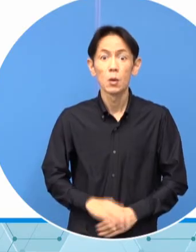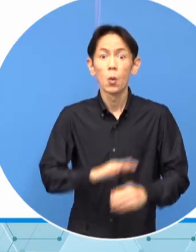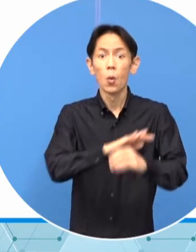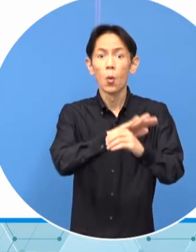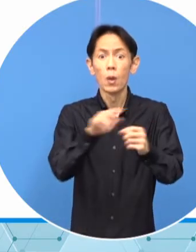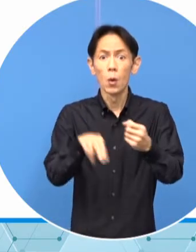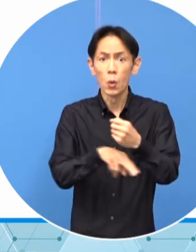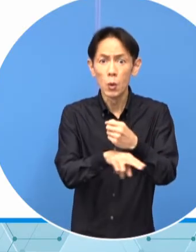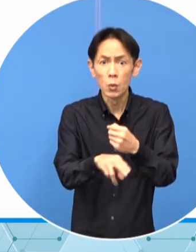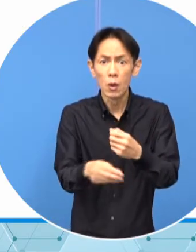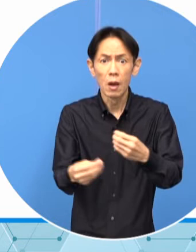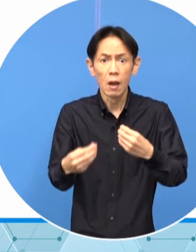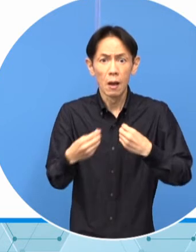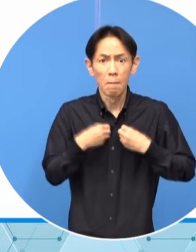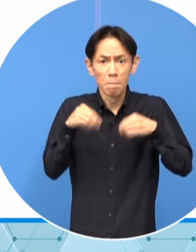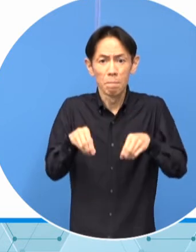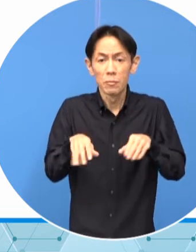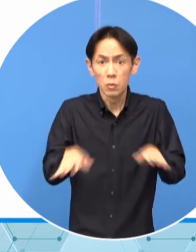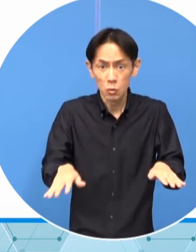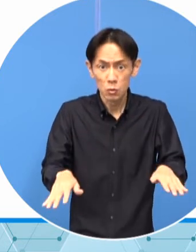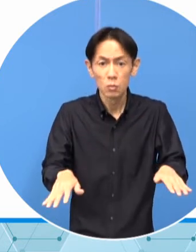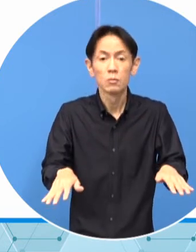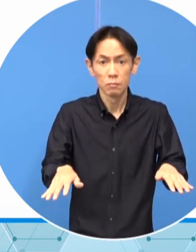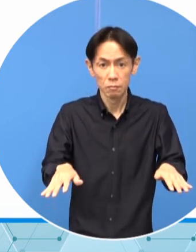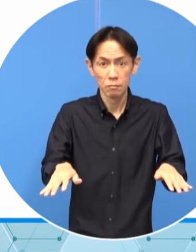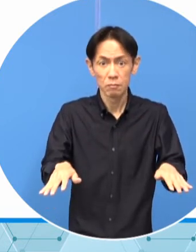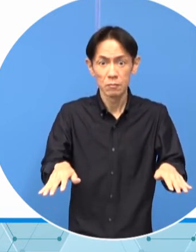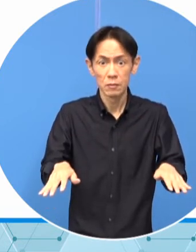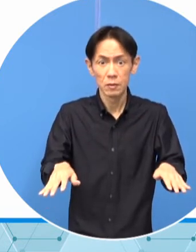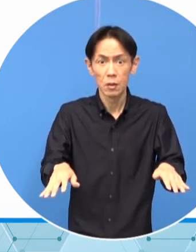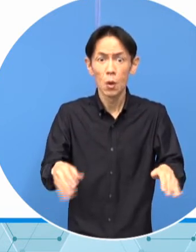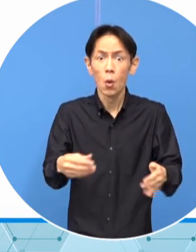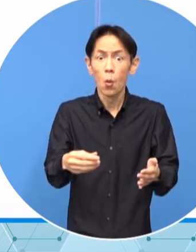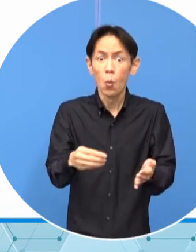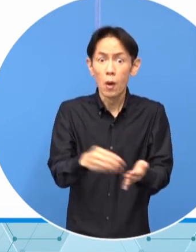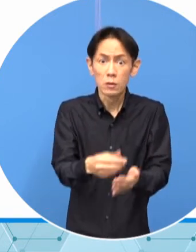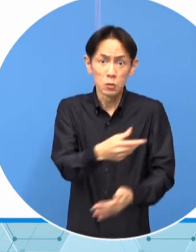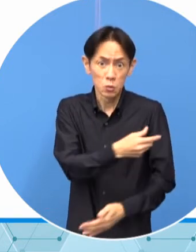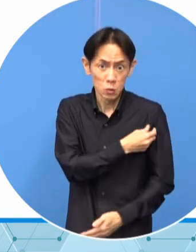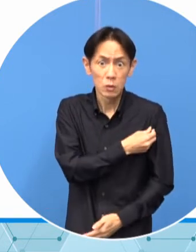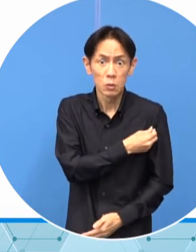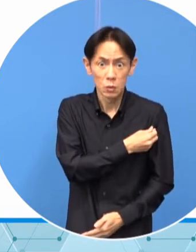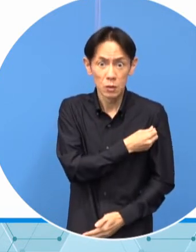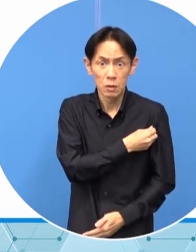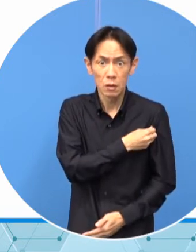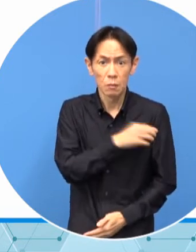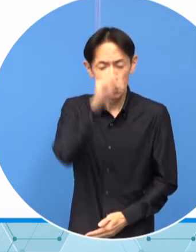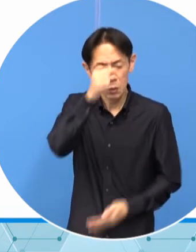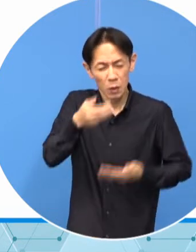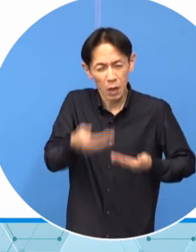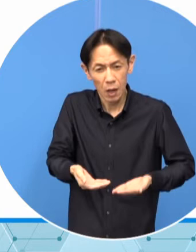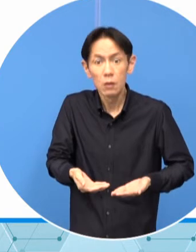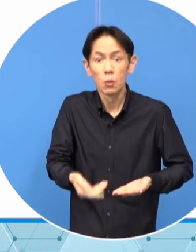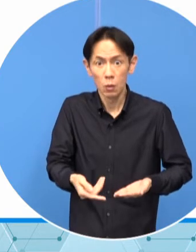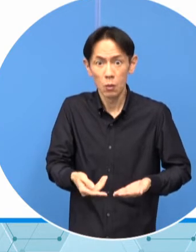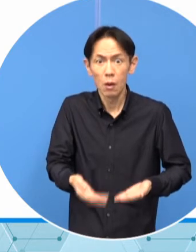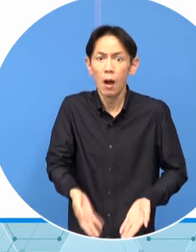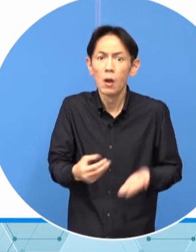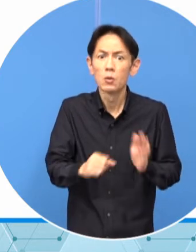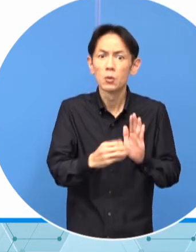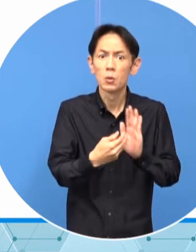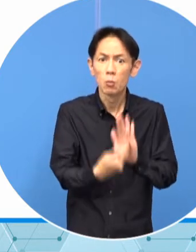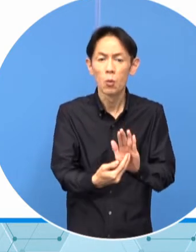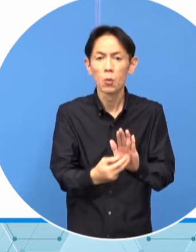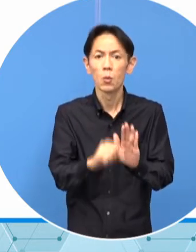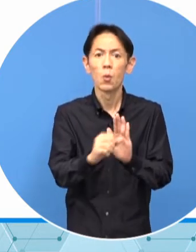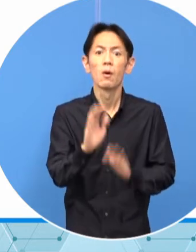新型コロナウイルスの感染拡大が続いています。ワクチンの追加接種により低下した重症化の予防効果